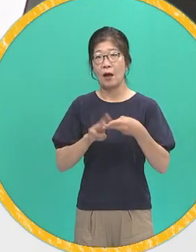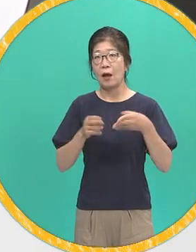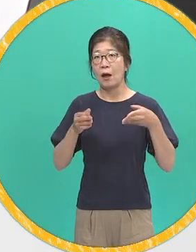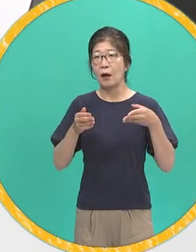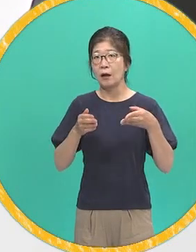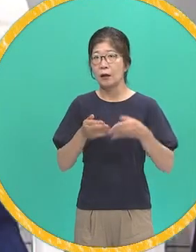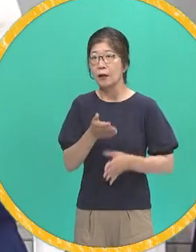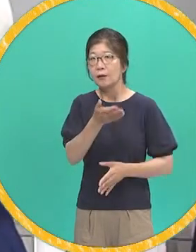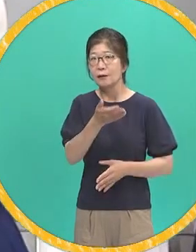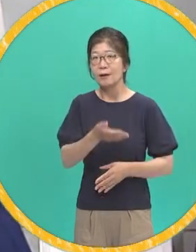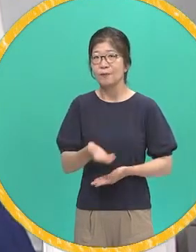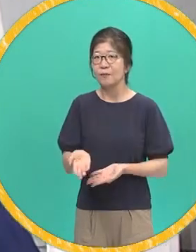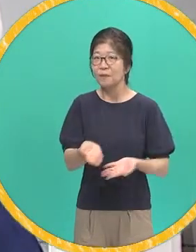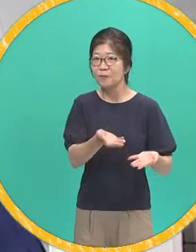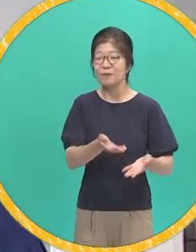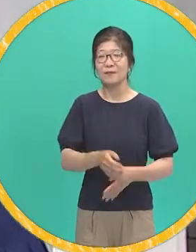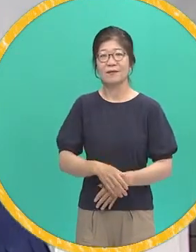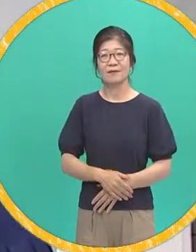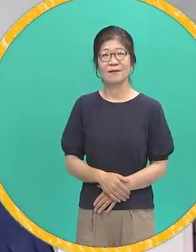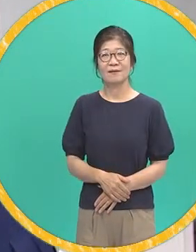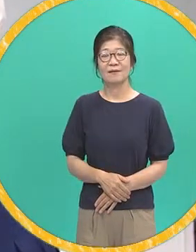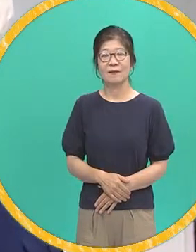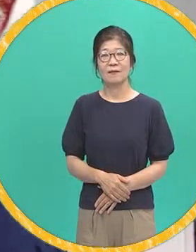いいんですか